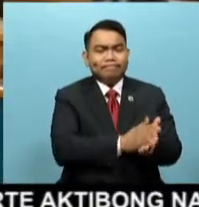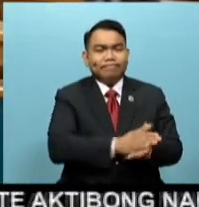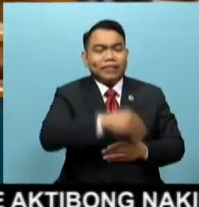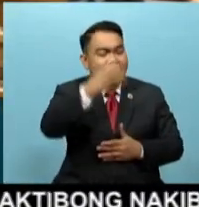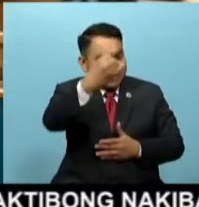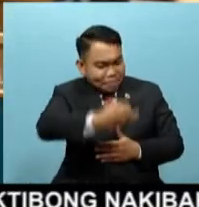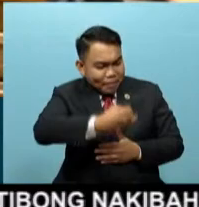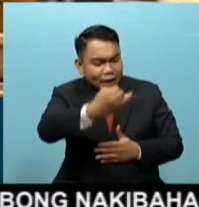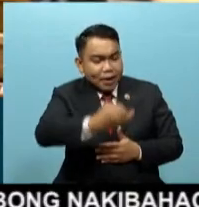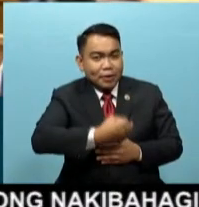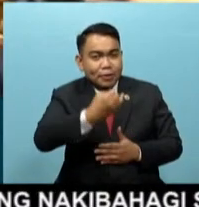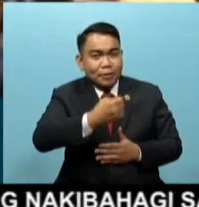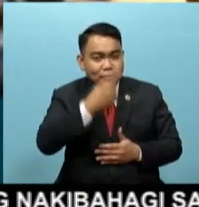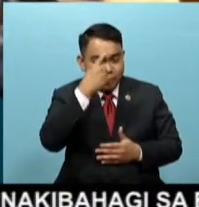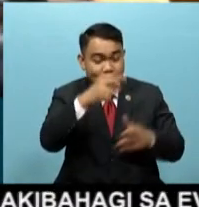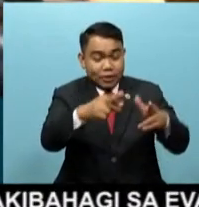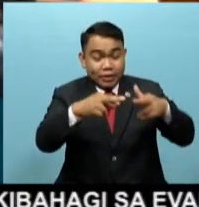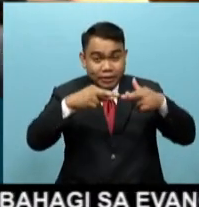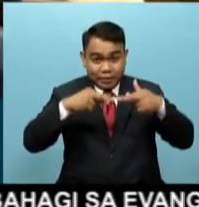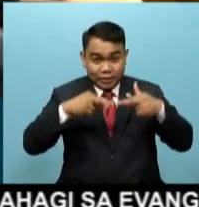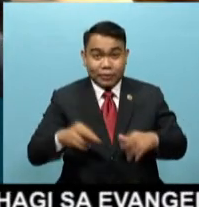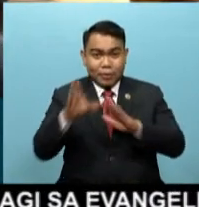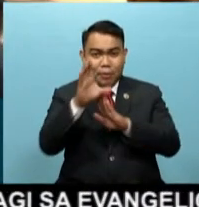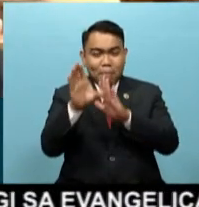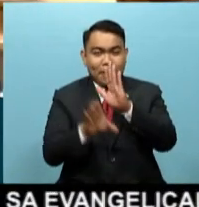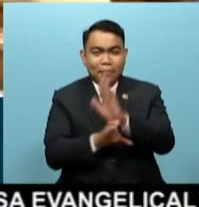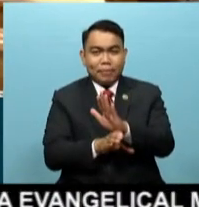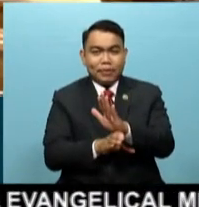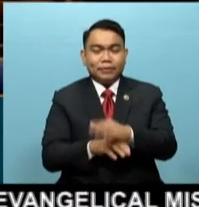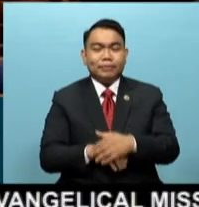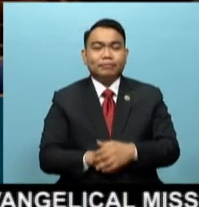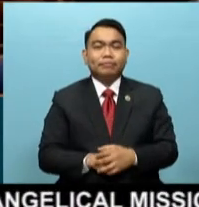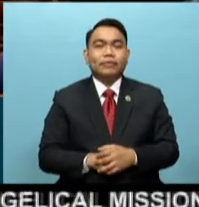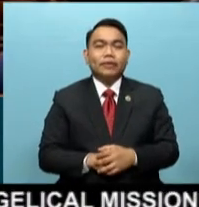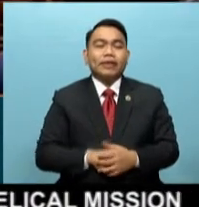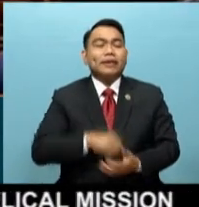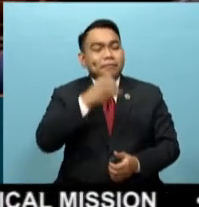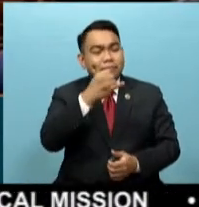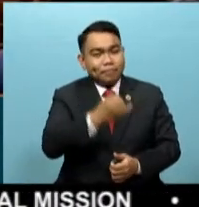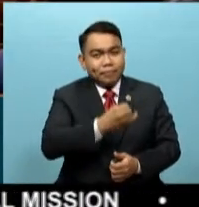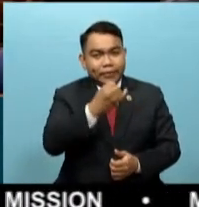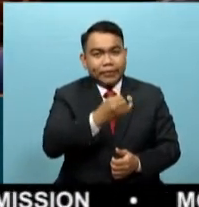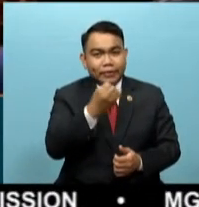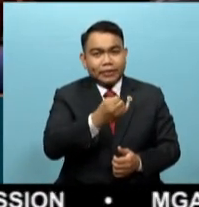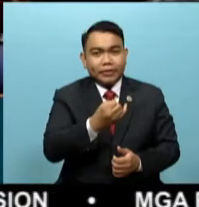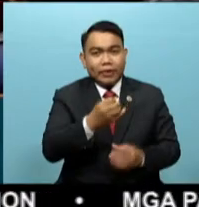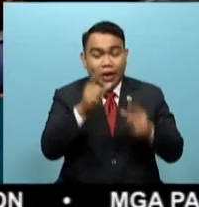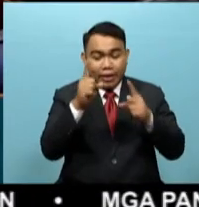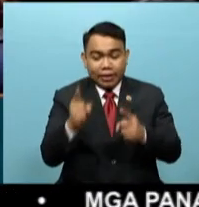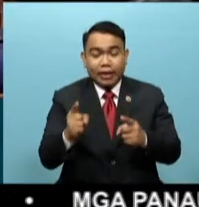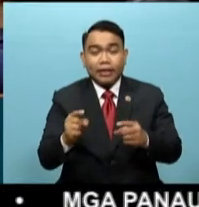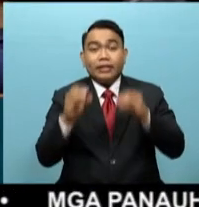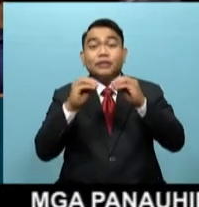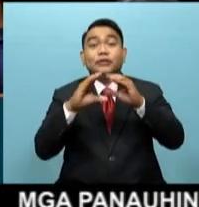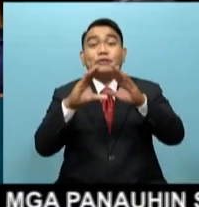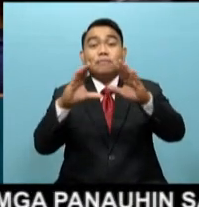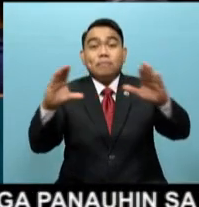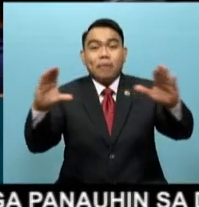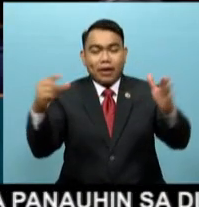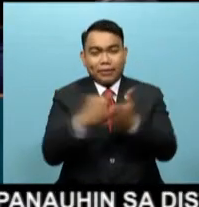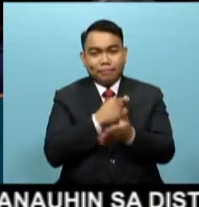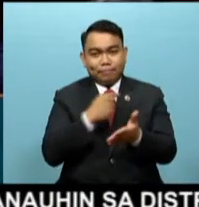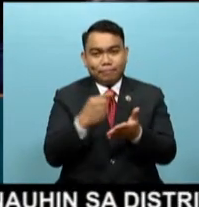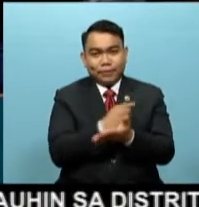sila upang makinig ng mga pagtuturo ng Ebanghelyo. Inimbitahan silang dumalo sa isinagawang pamamahayag ng mga salita ng Diyos